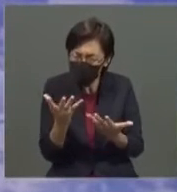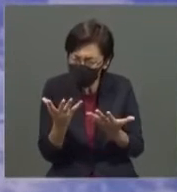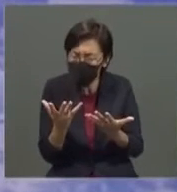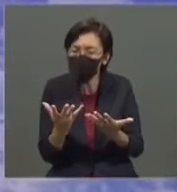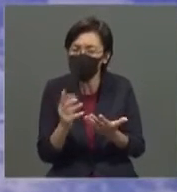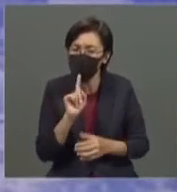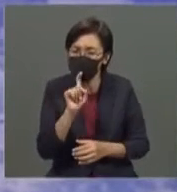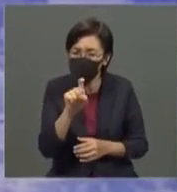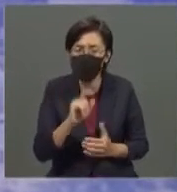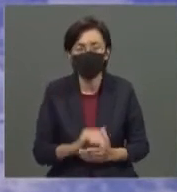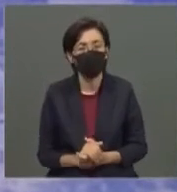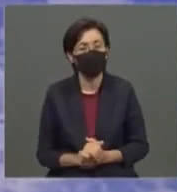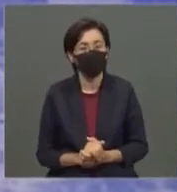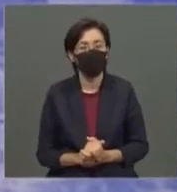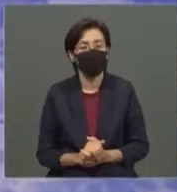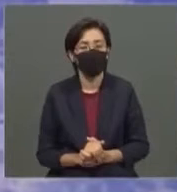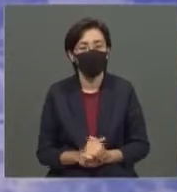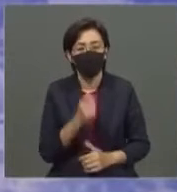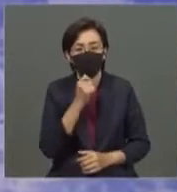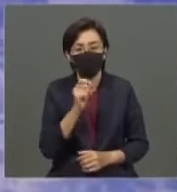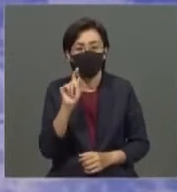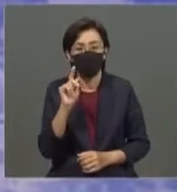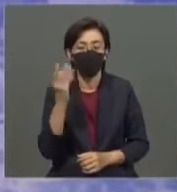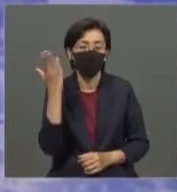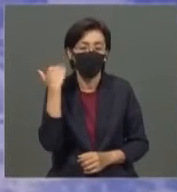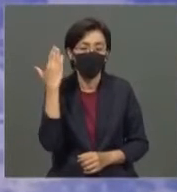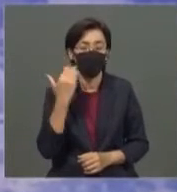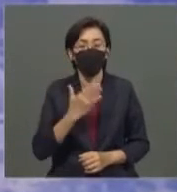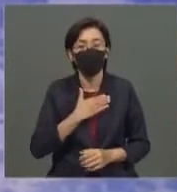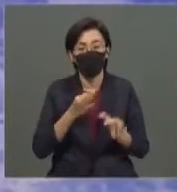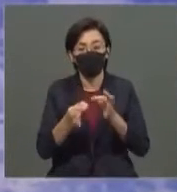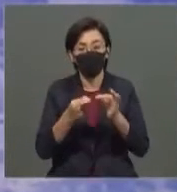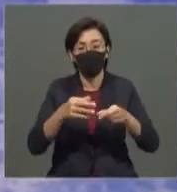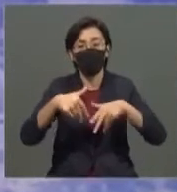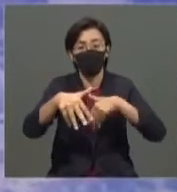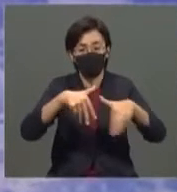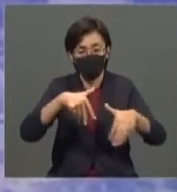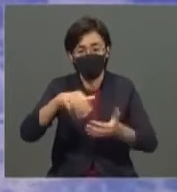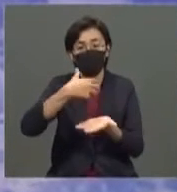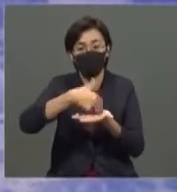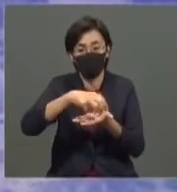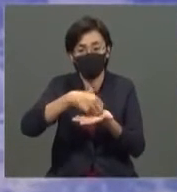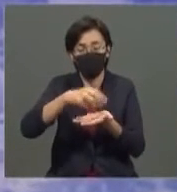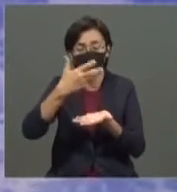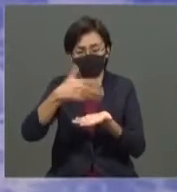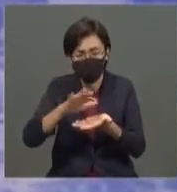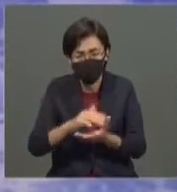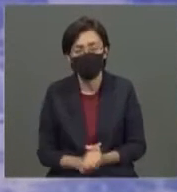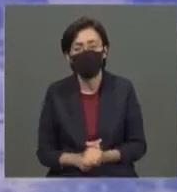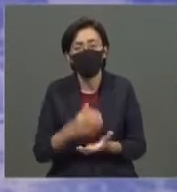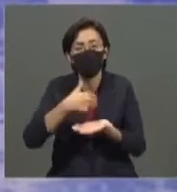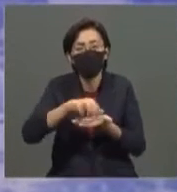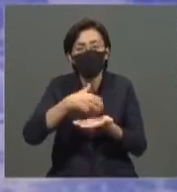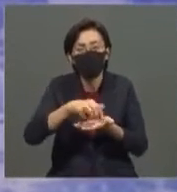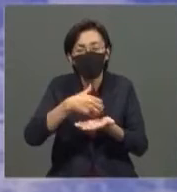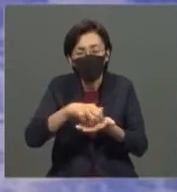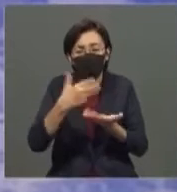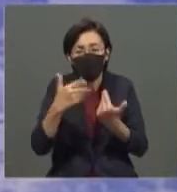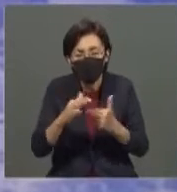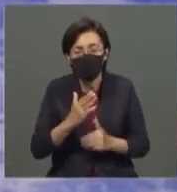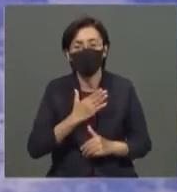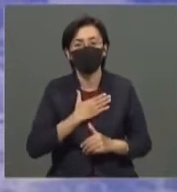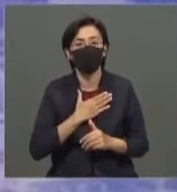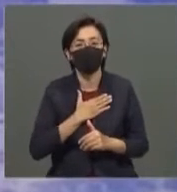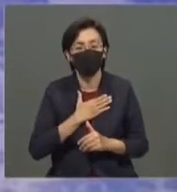ครับในการแถลงข่าวครั้งที่แล้วผมก็ได้กราบเรียนพี่น้องประชาชนไปบ้างแล้วนะครับแต่ว่าอาจจะเป็นช่วงท้ายๆขออนุญาต